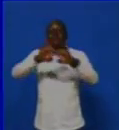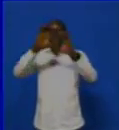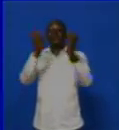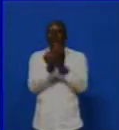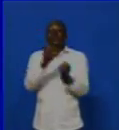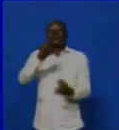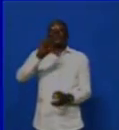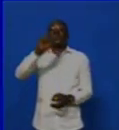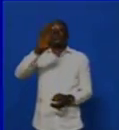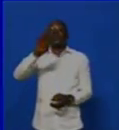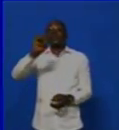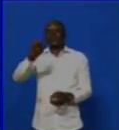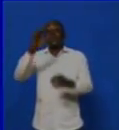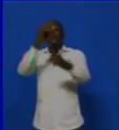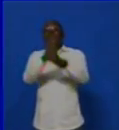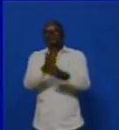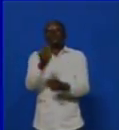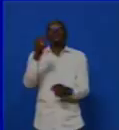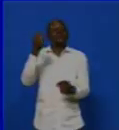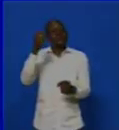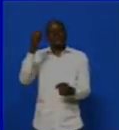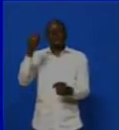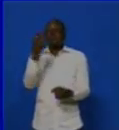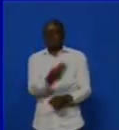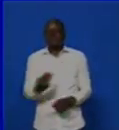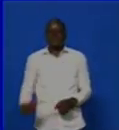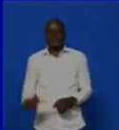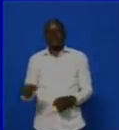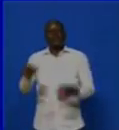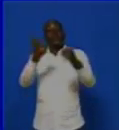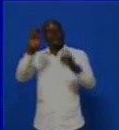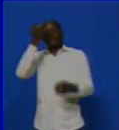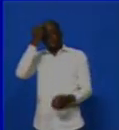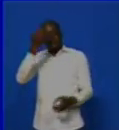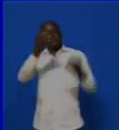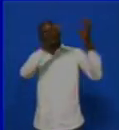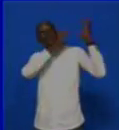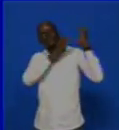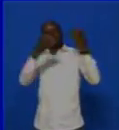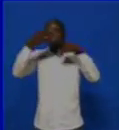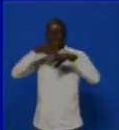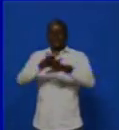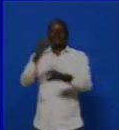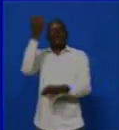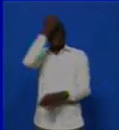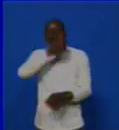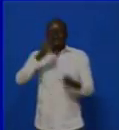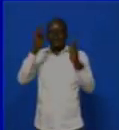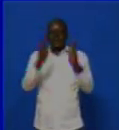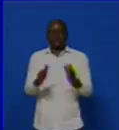reçu hier des vivres. Le don est du ministre en charge de l'intégration africaine, Paul Robert